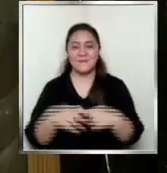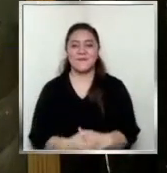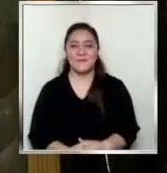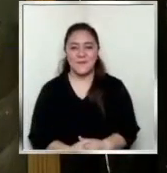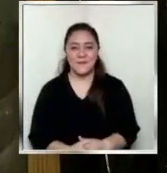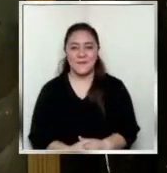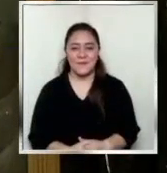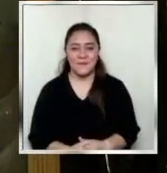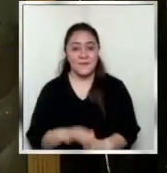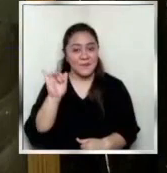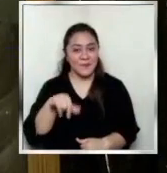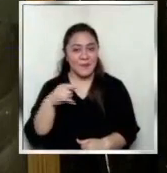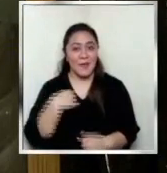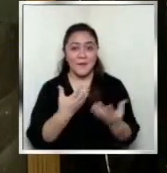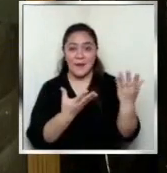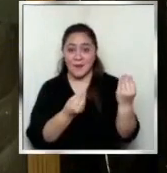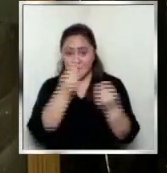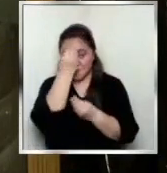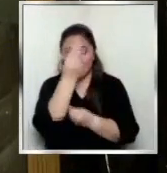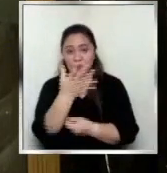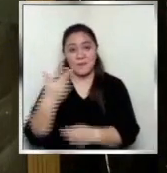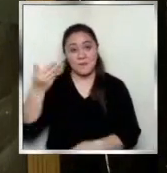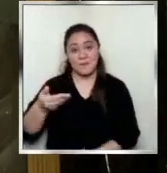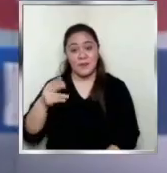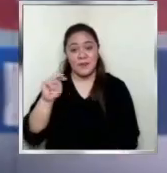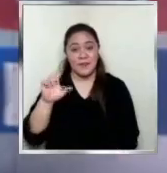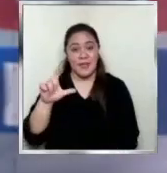And that's my chika this weekend. Ako po si Nelson Canlastia.